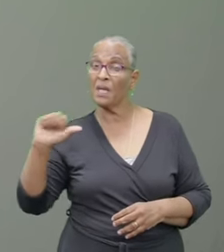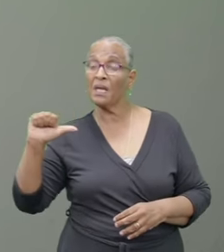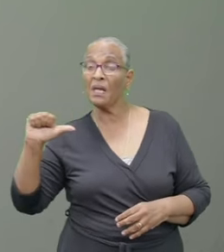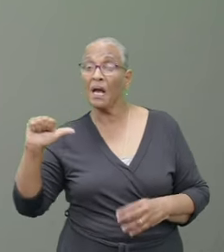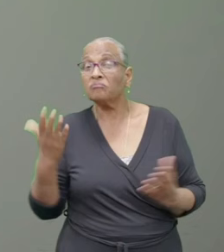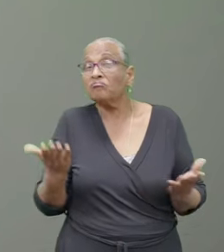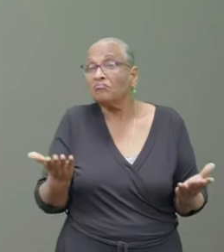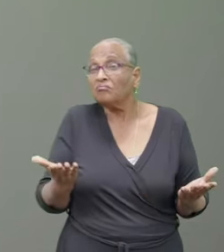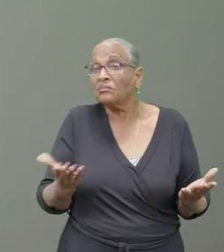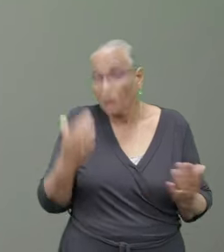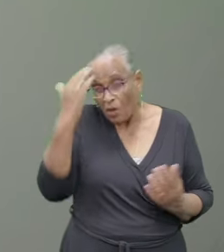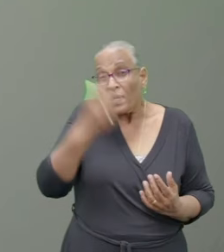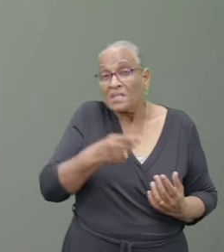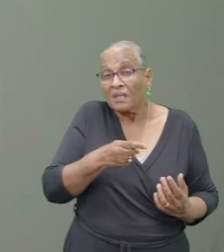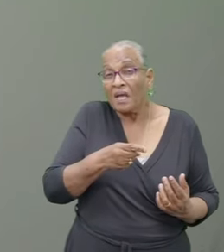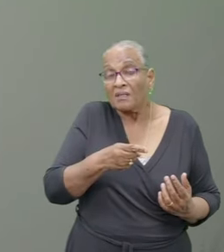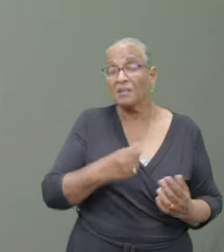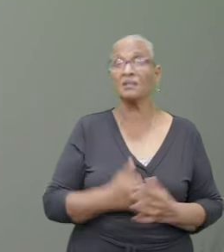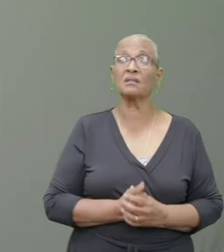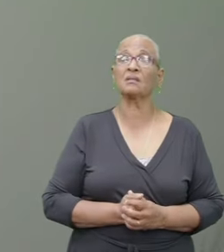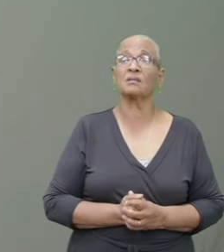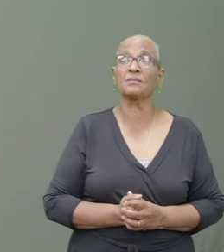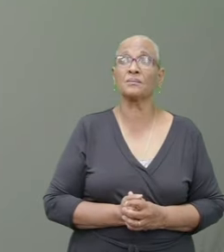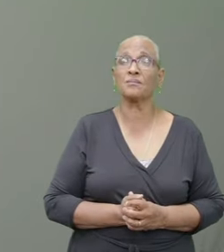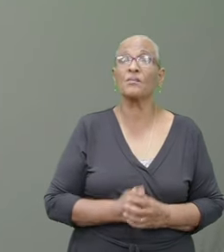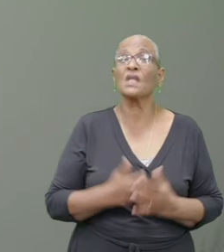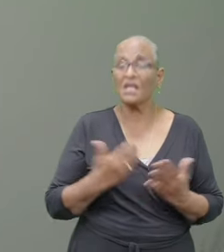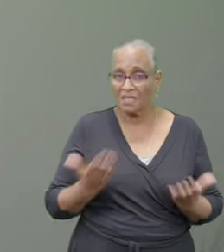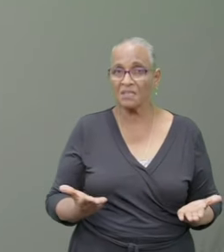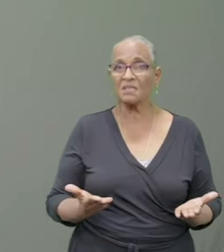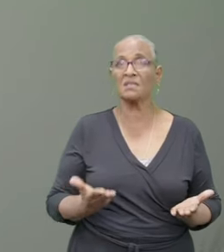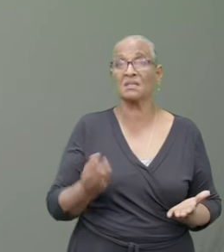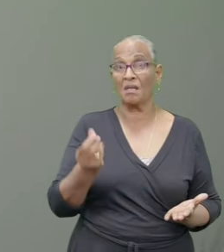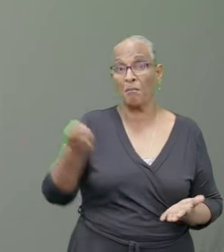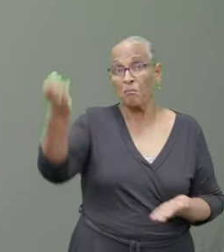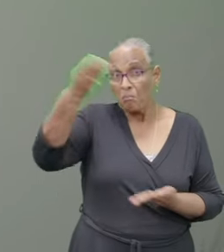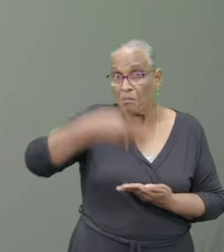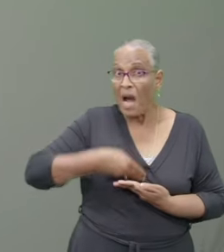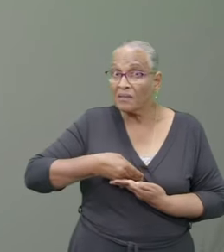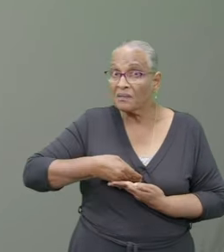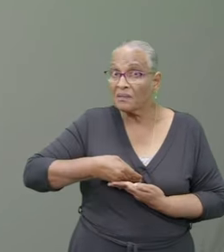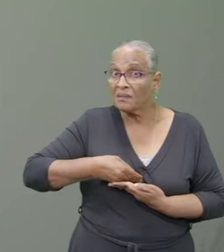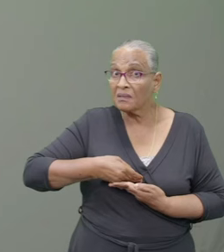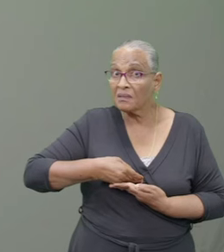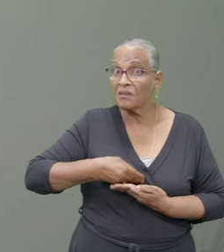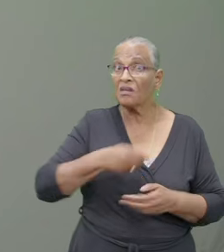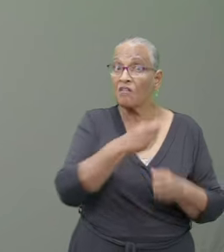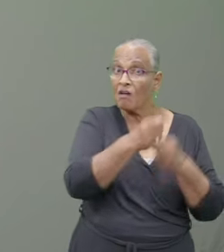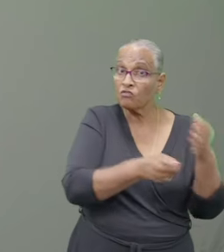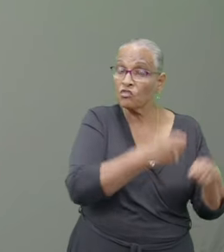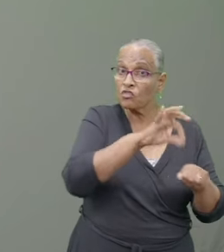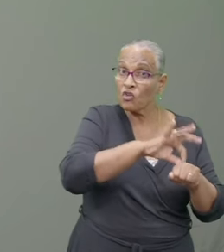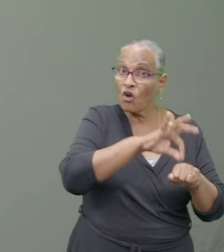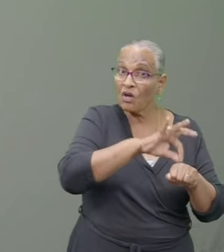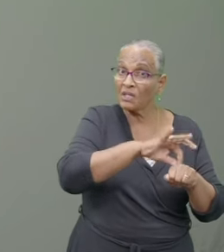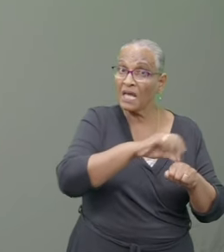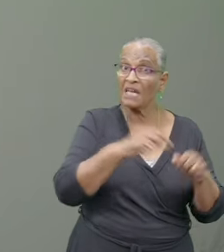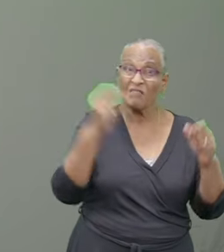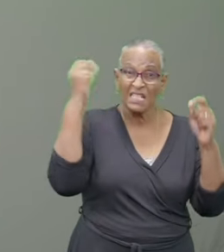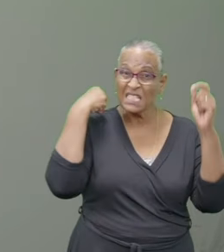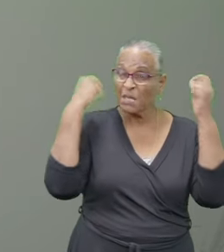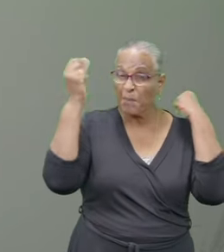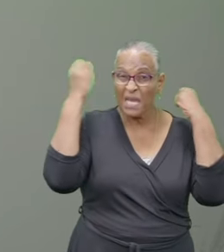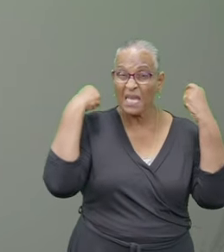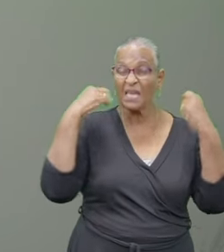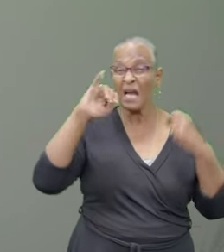Oké. Dus er is het salaris aanpassen zal niet alleen, of is niet